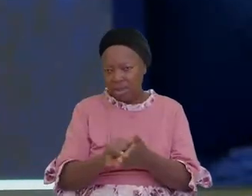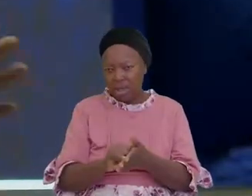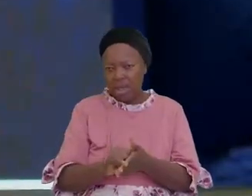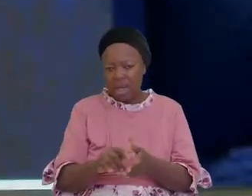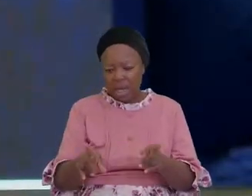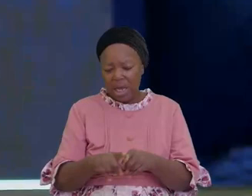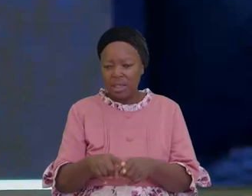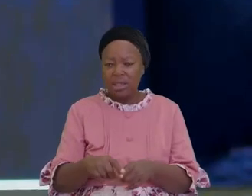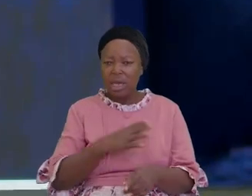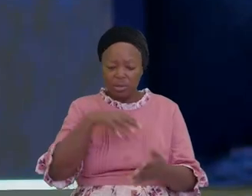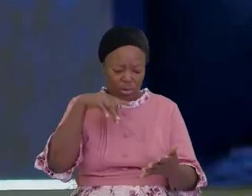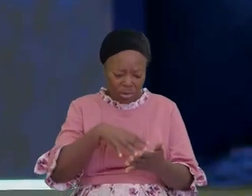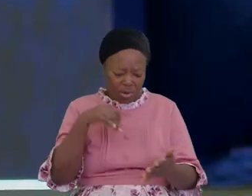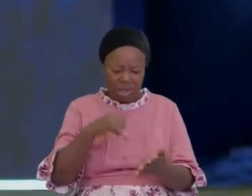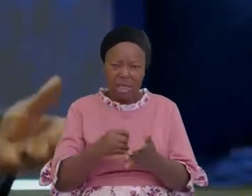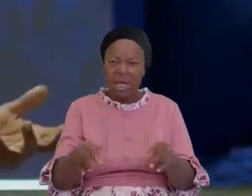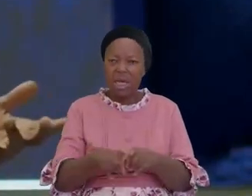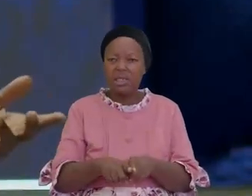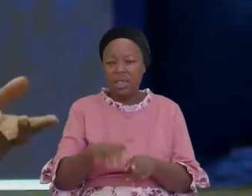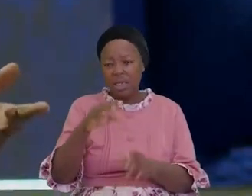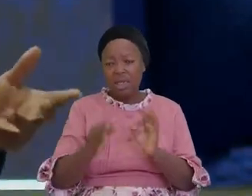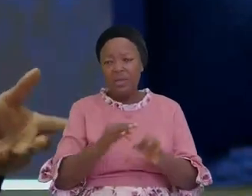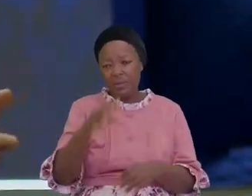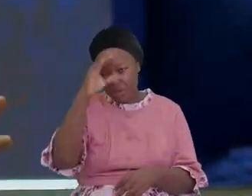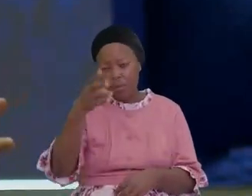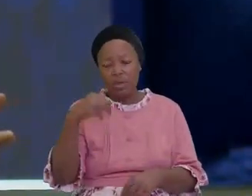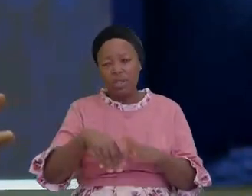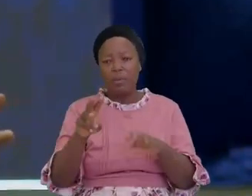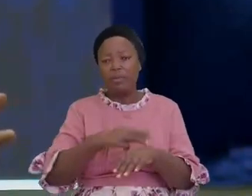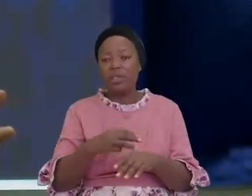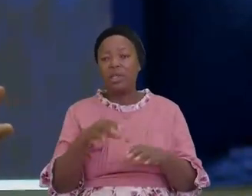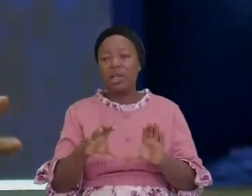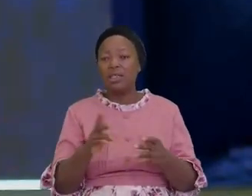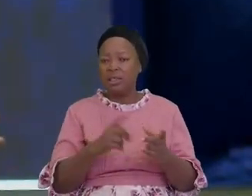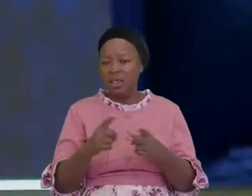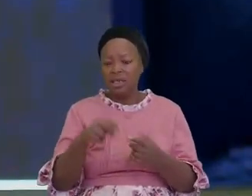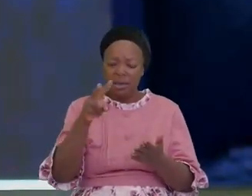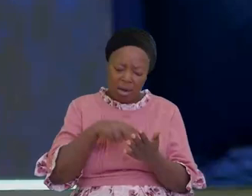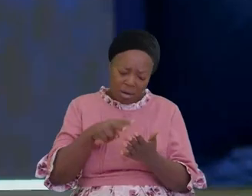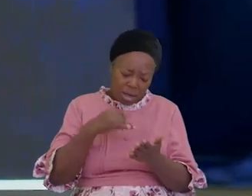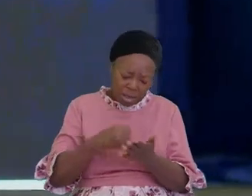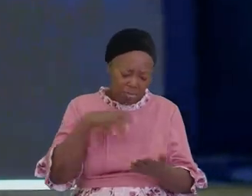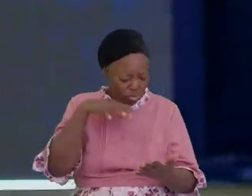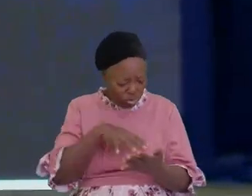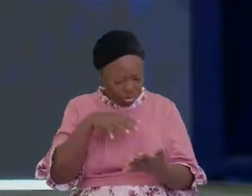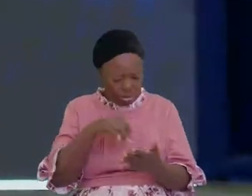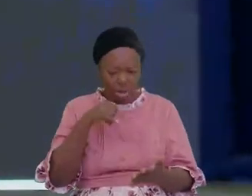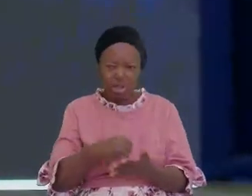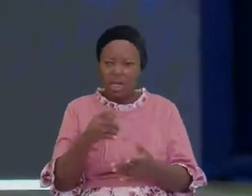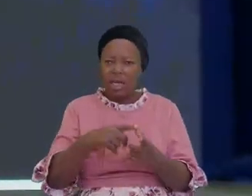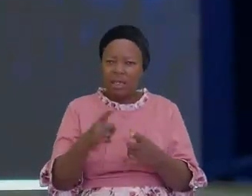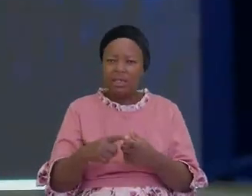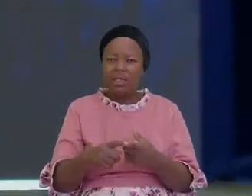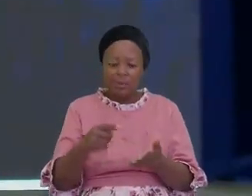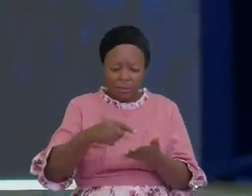comme si j'étais dans une classe, dans une salle de mathématiques. Je l'ai lu, je l'ai étudié.